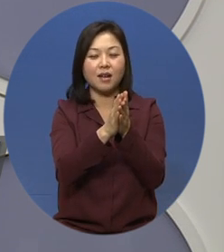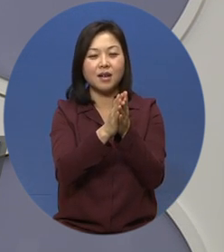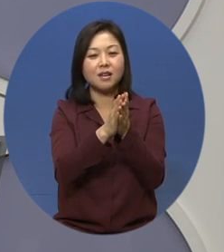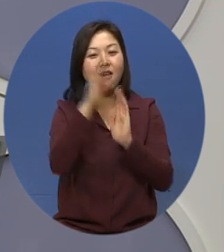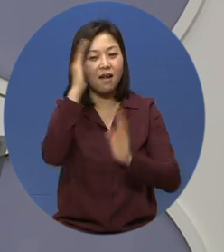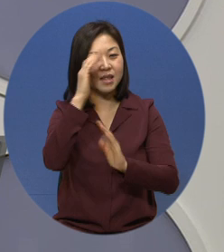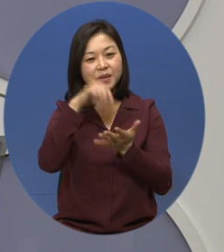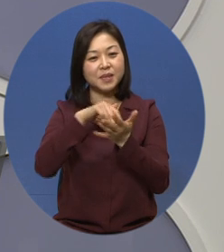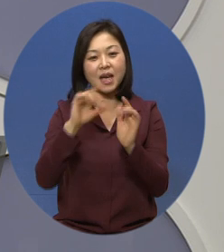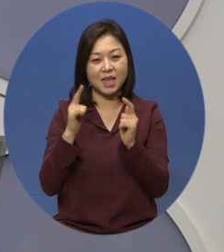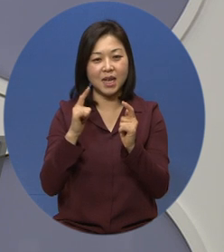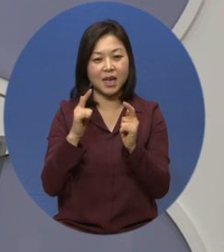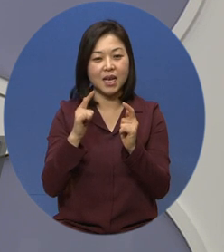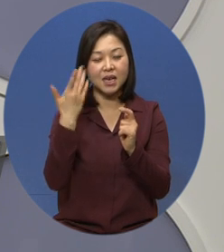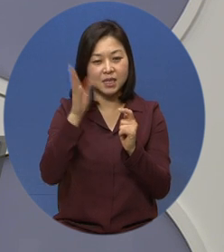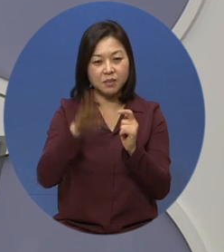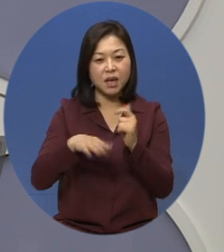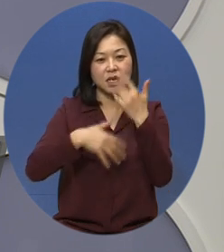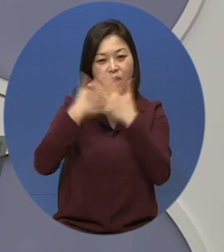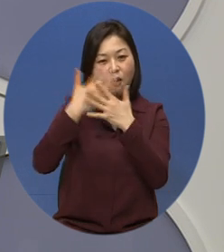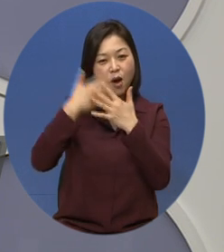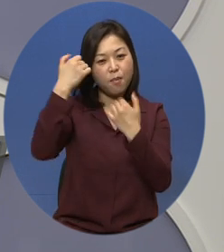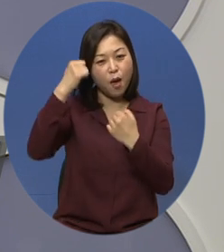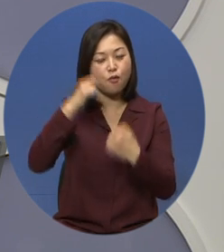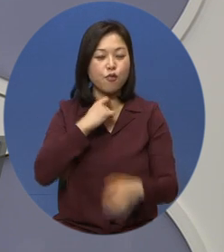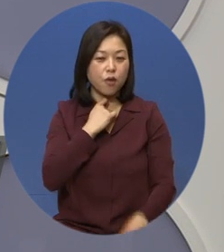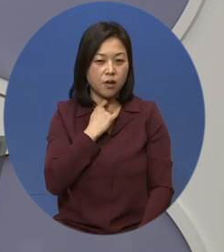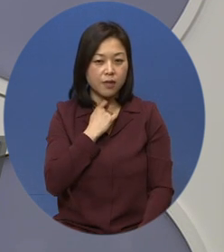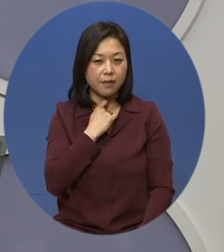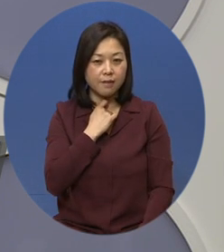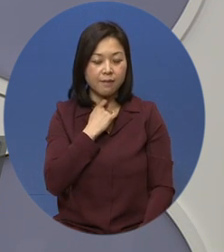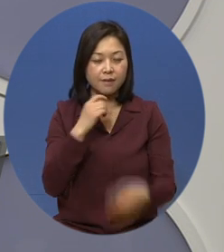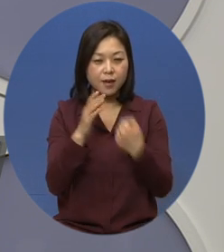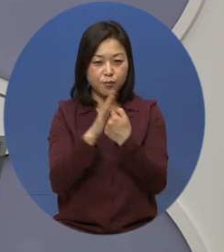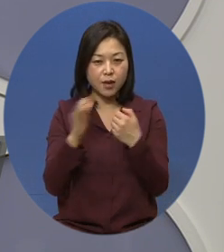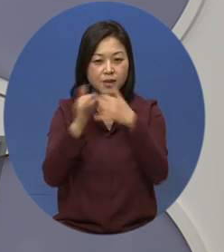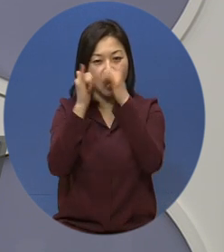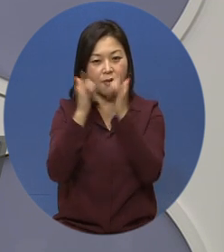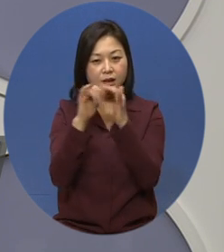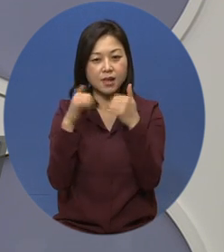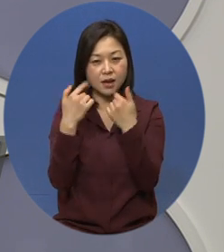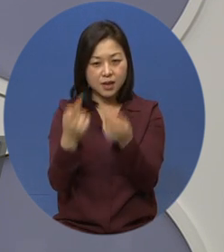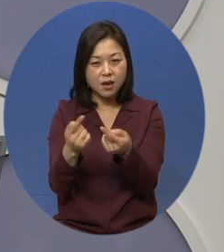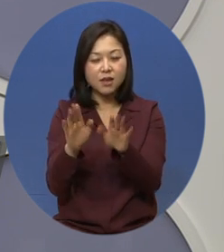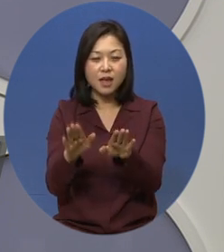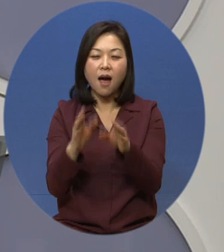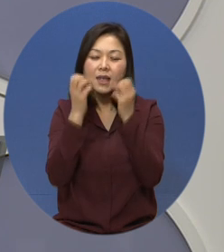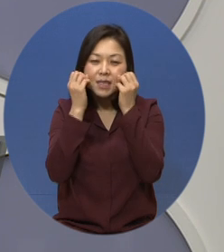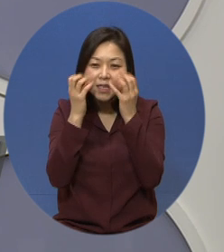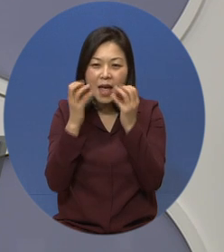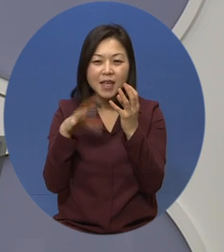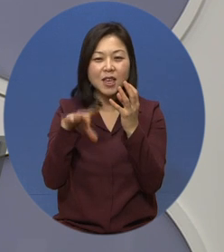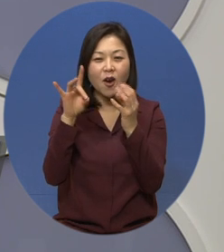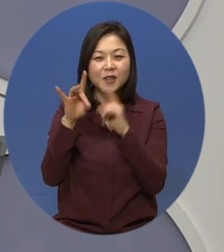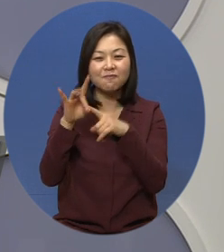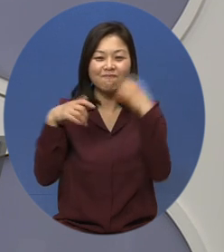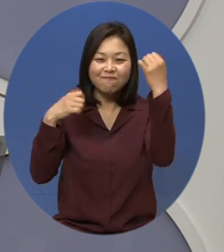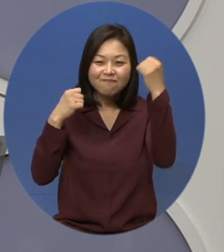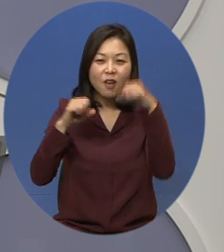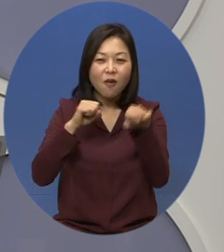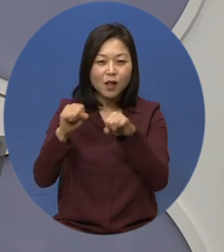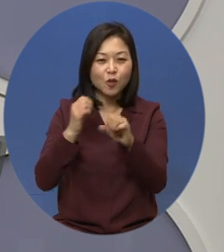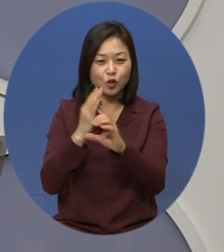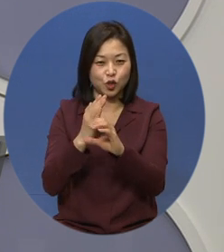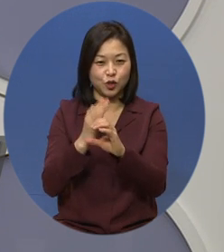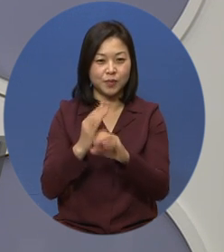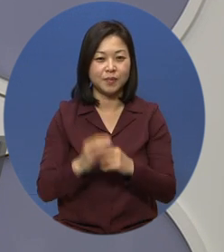아니었는데 엉 말 이제 배우를 해보겠다고 막 사회에 막 따와서 신임 배우였습니다 굉장히 그래서 한번